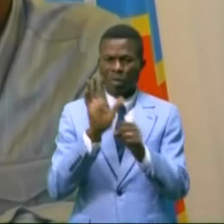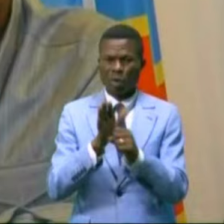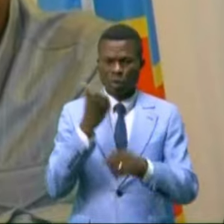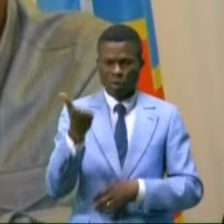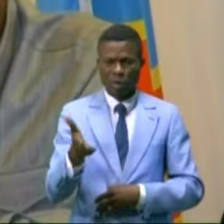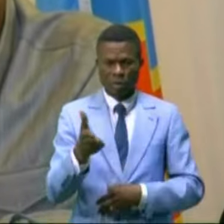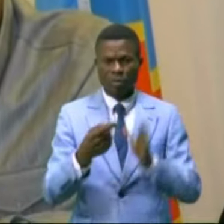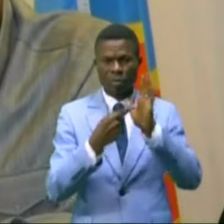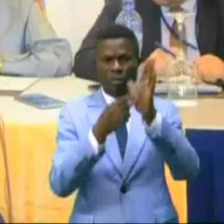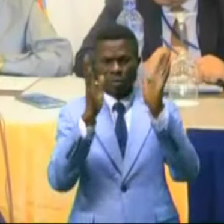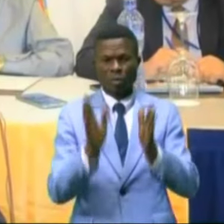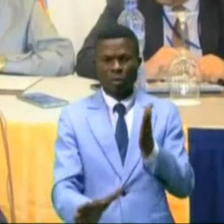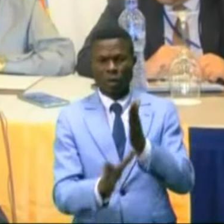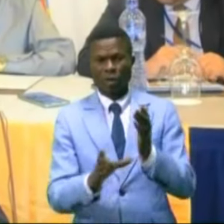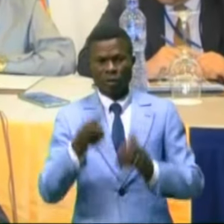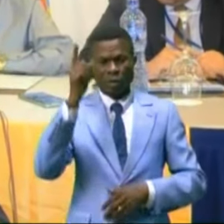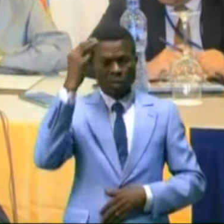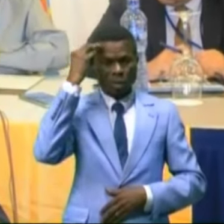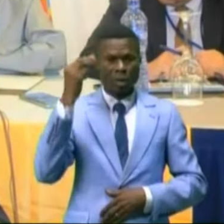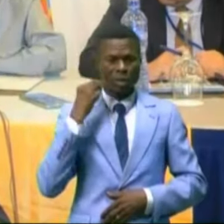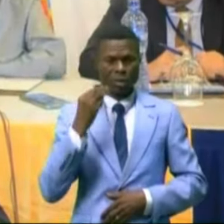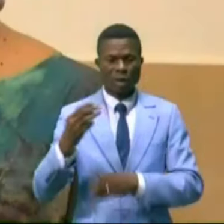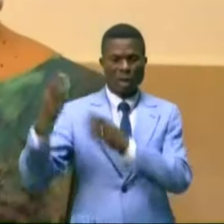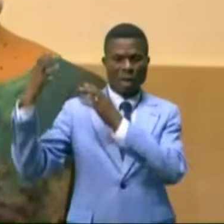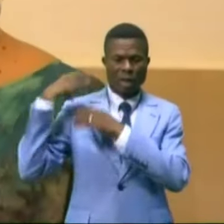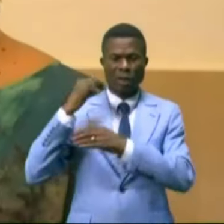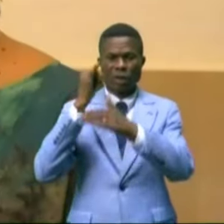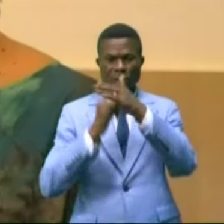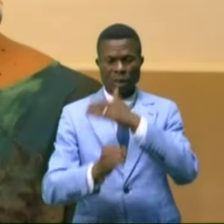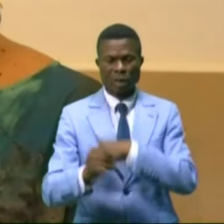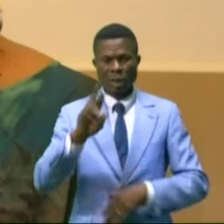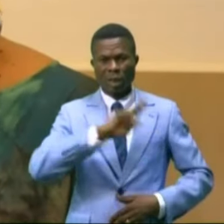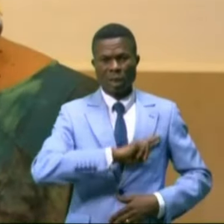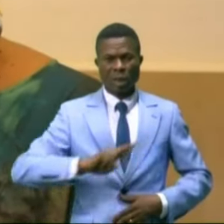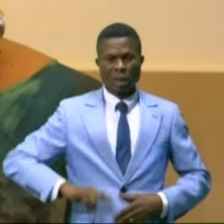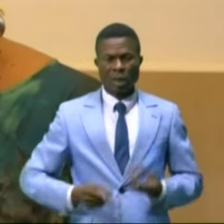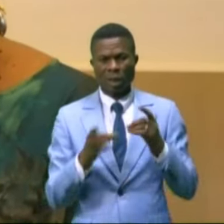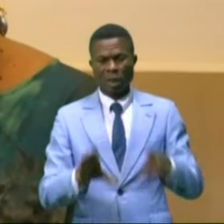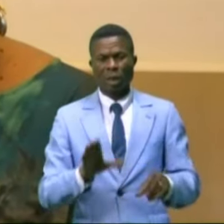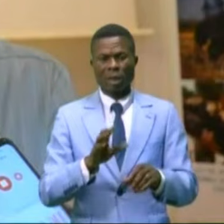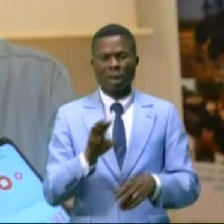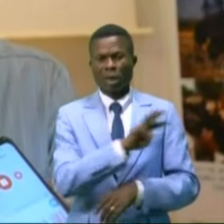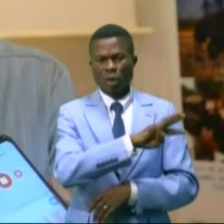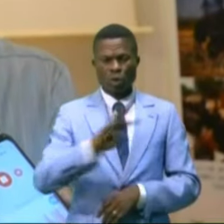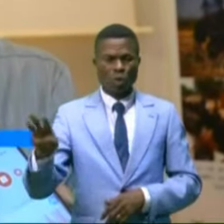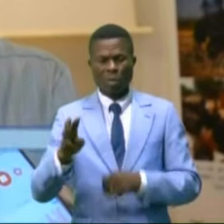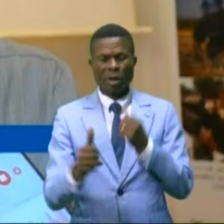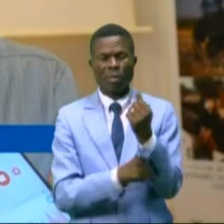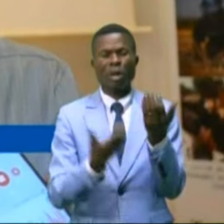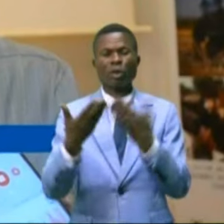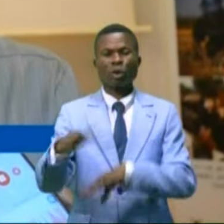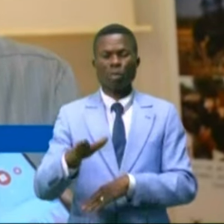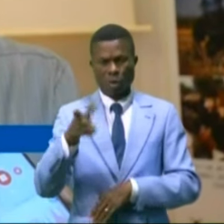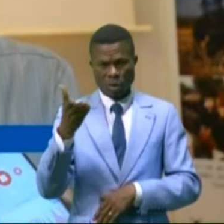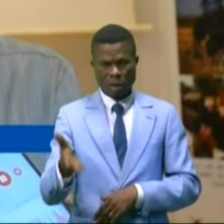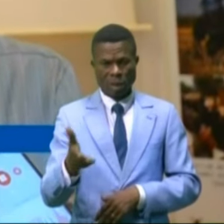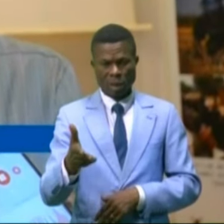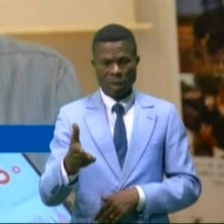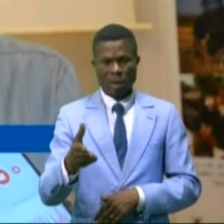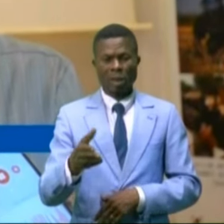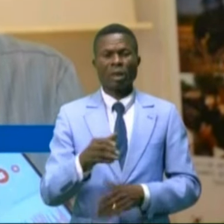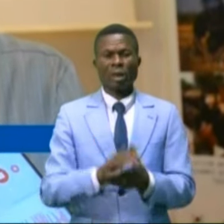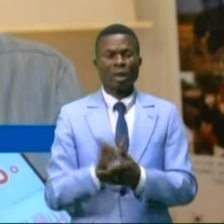le représentant du vice-Premier ministre en charge de l'intérieur la RDC enregistre plus de 3000 décès ministère est venu